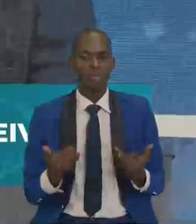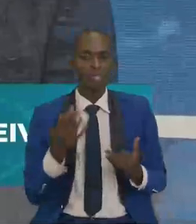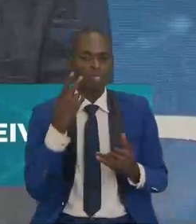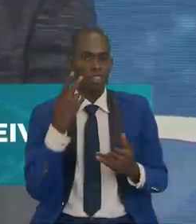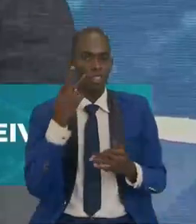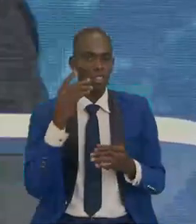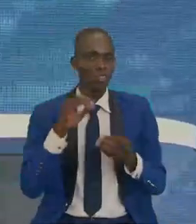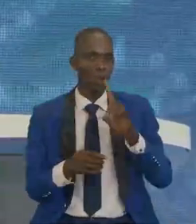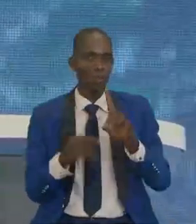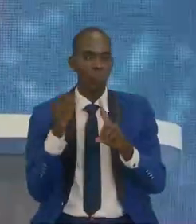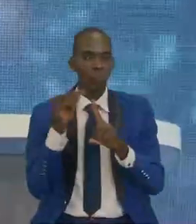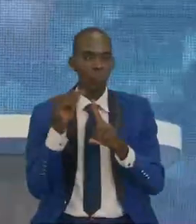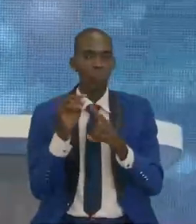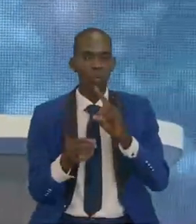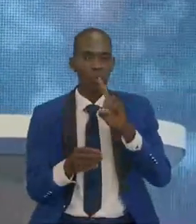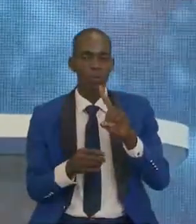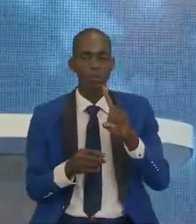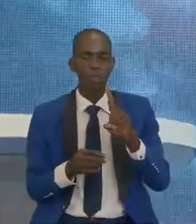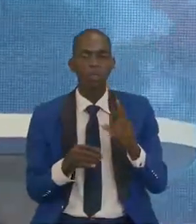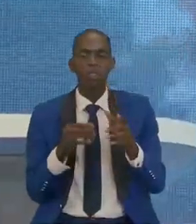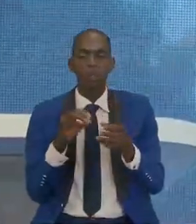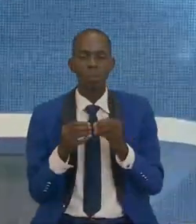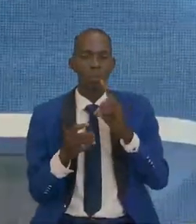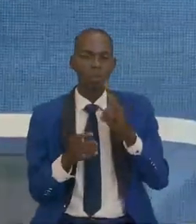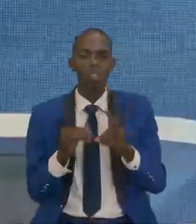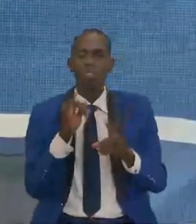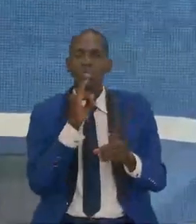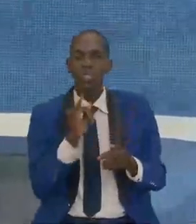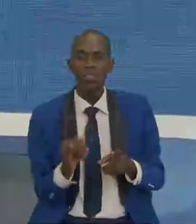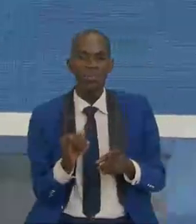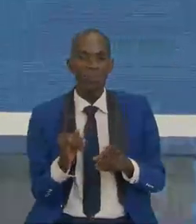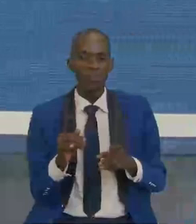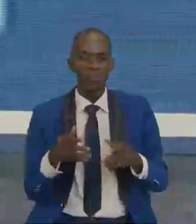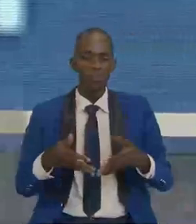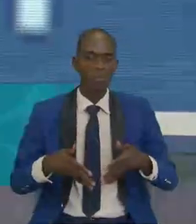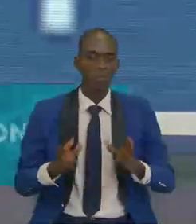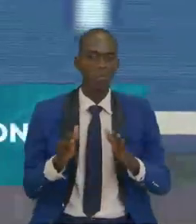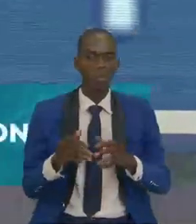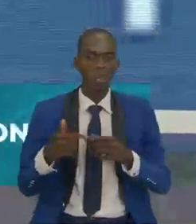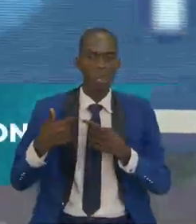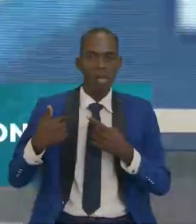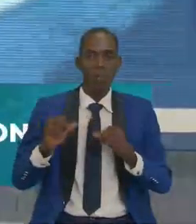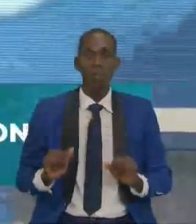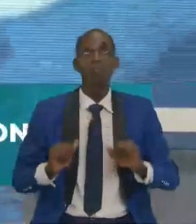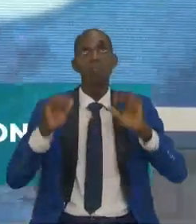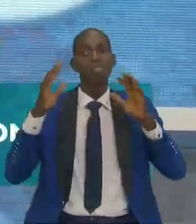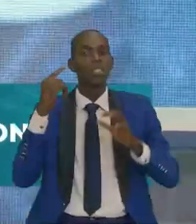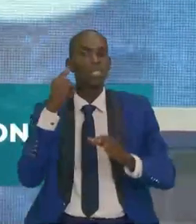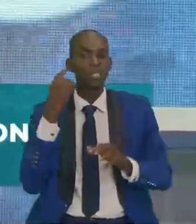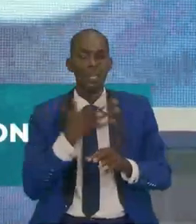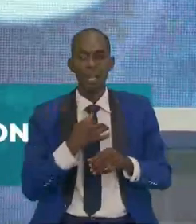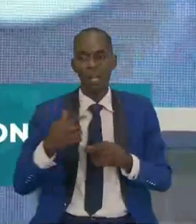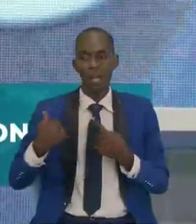Voyons le numéro 1 ici. Numéro 1, les oreilles et les cœurs